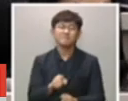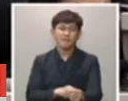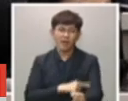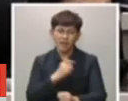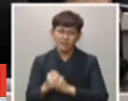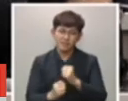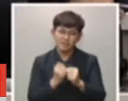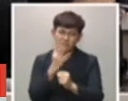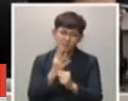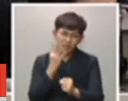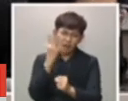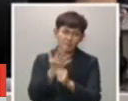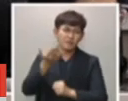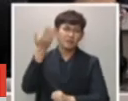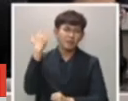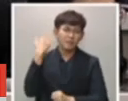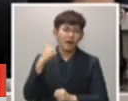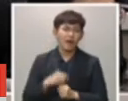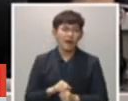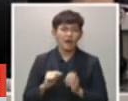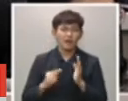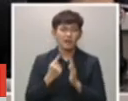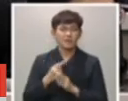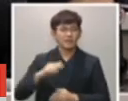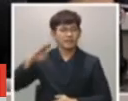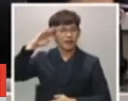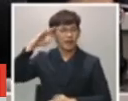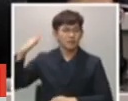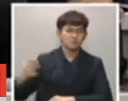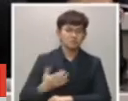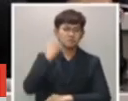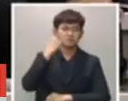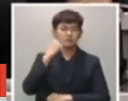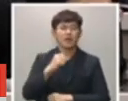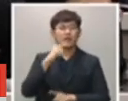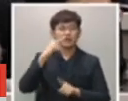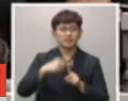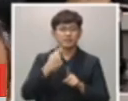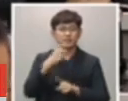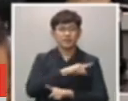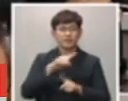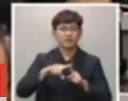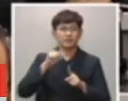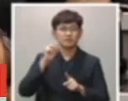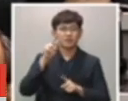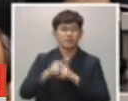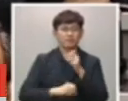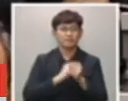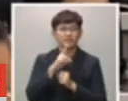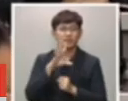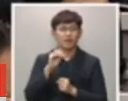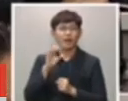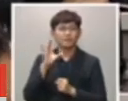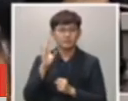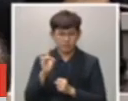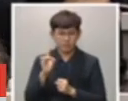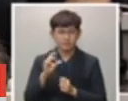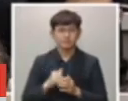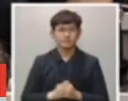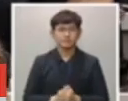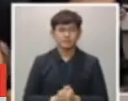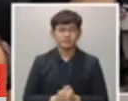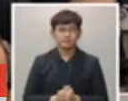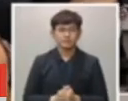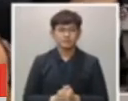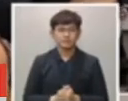4-5 ปีแล้วตั้งแต่มีการปฏิวัติรัฐประหารเมื่อวันที่22พฤศจิกายนปี2557เป็นต้นมา